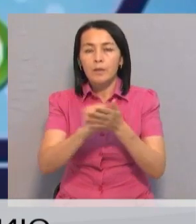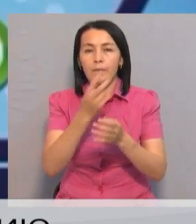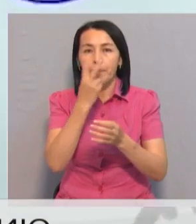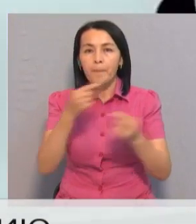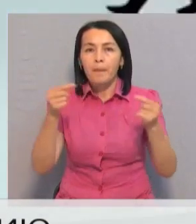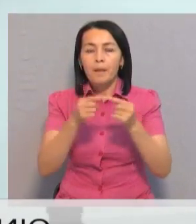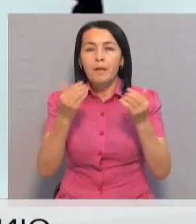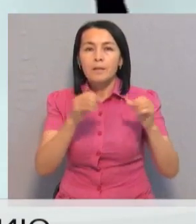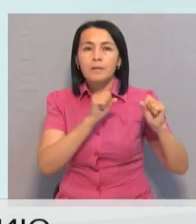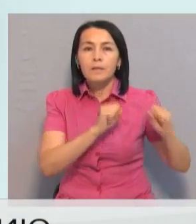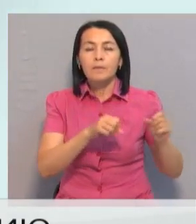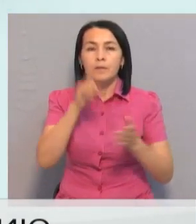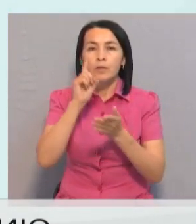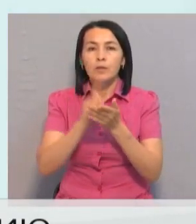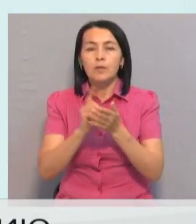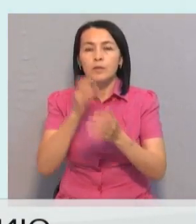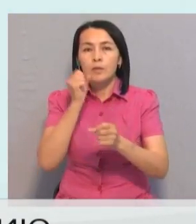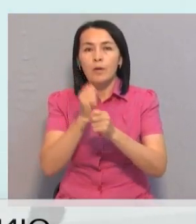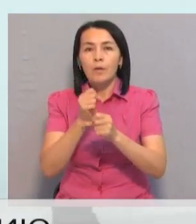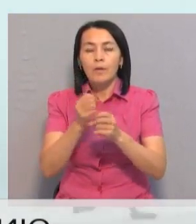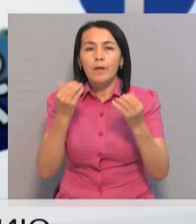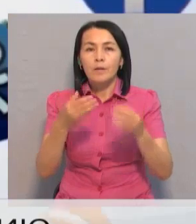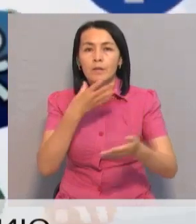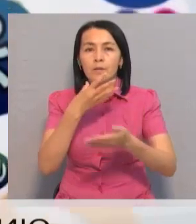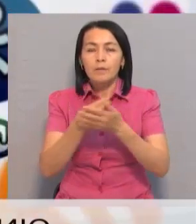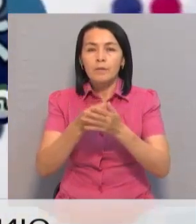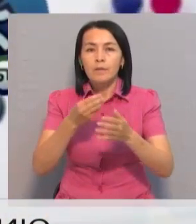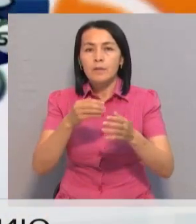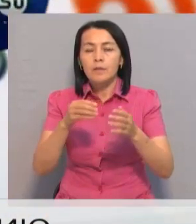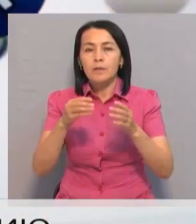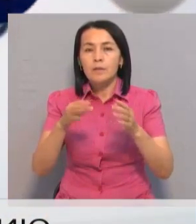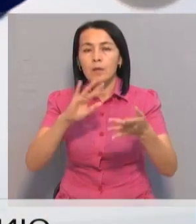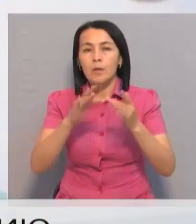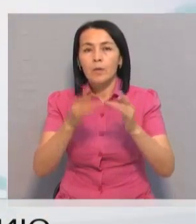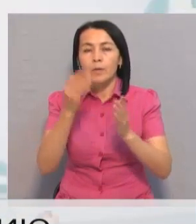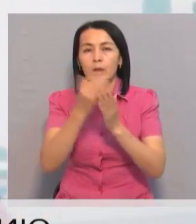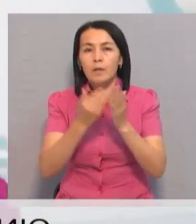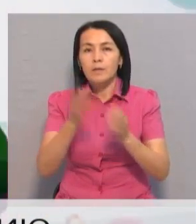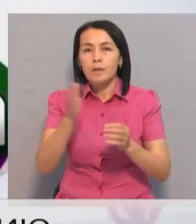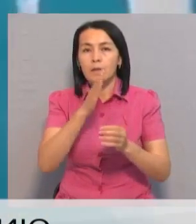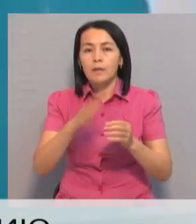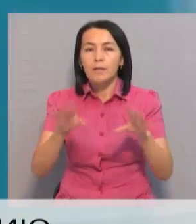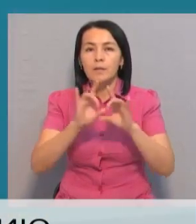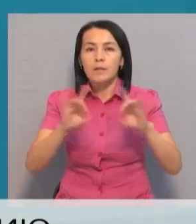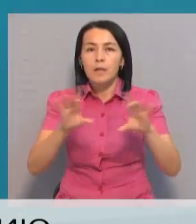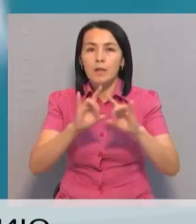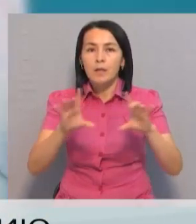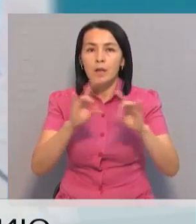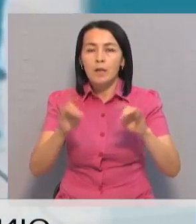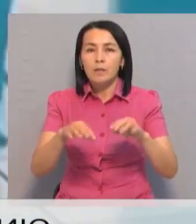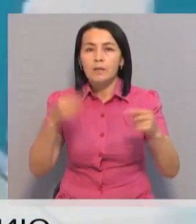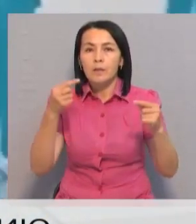предусматривается установление прав и обязанностей пользователей и собственников онлайн-платформ. Например, запрещается размещение,